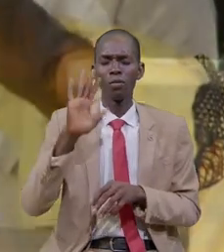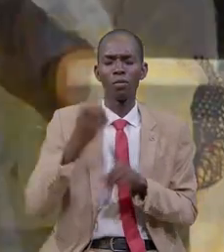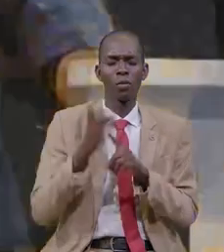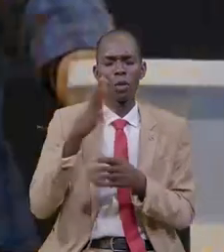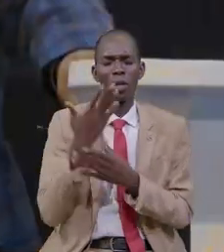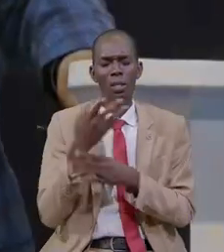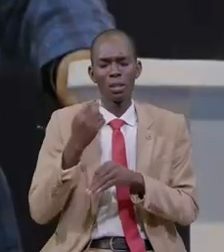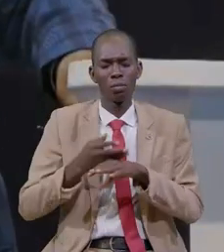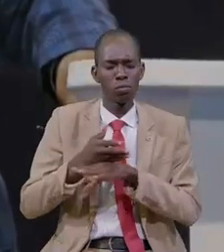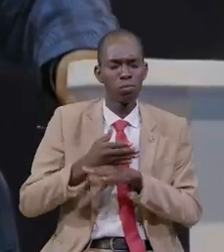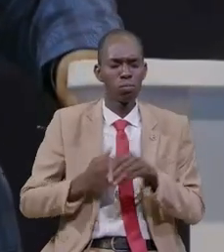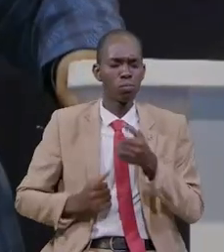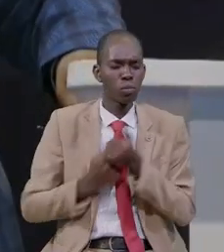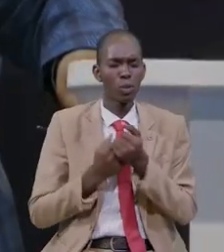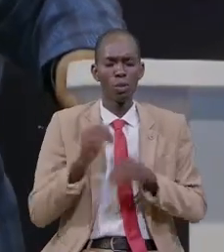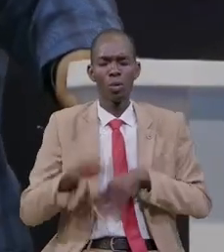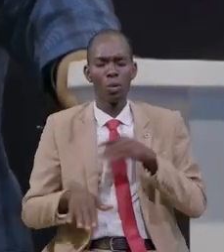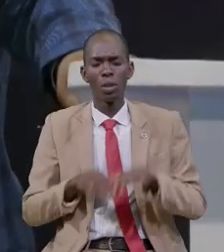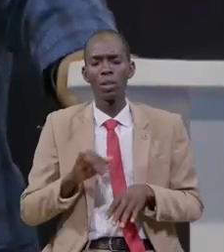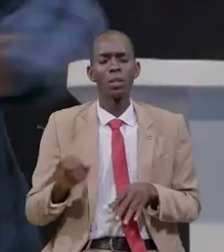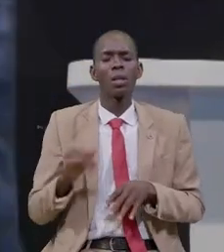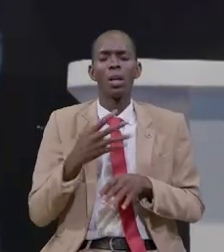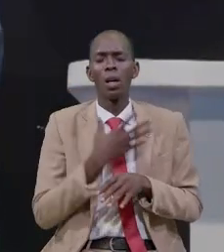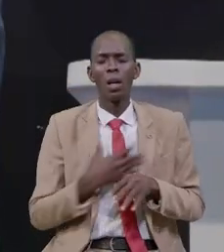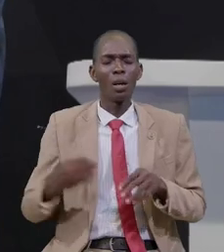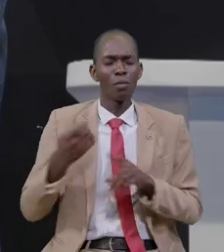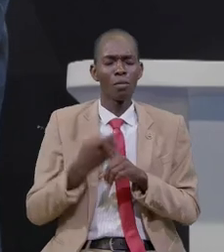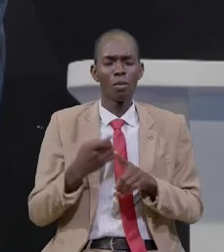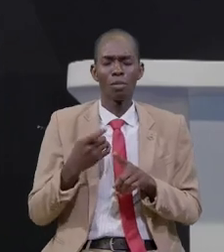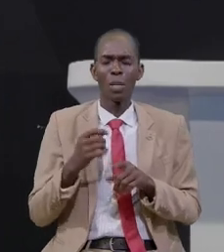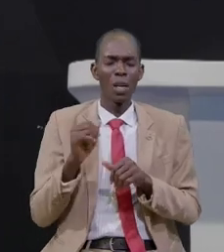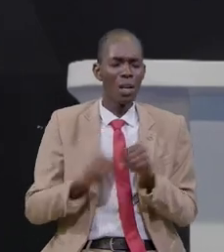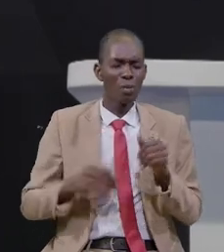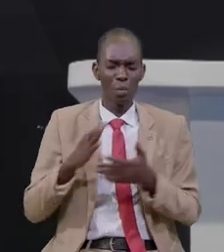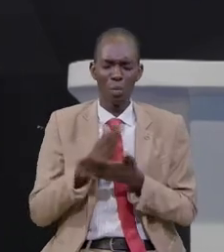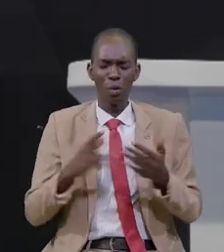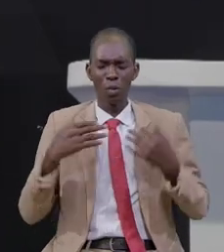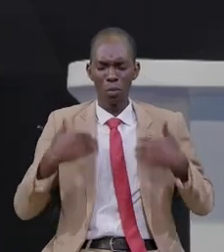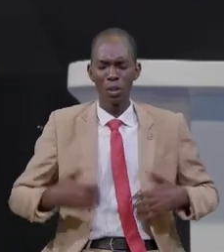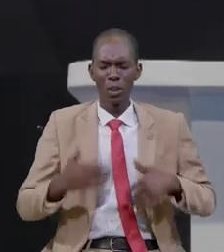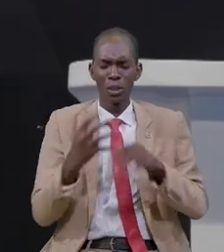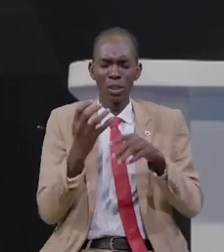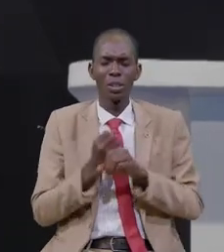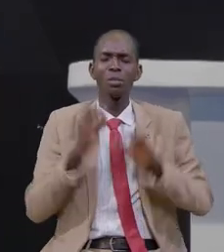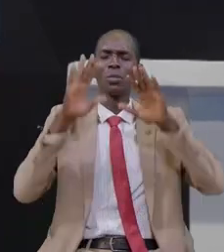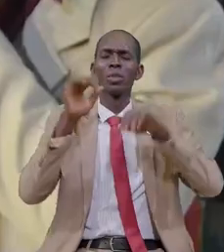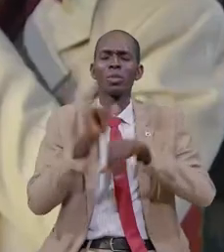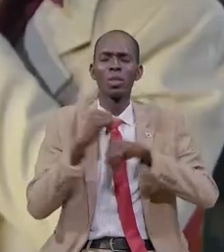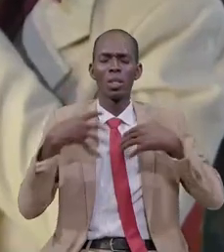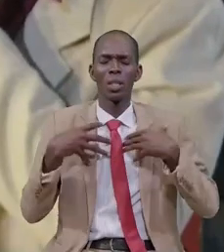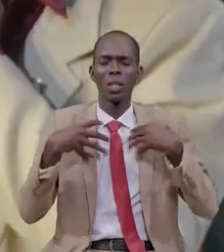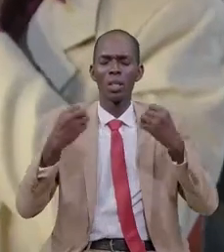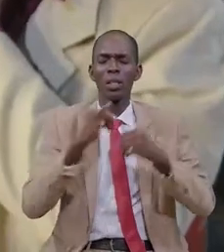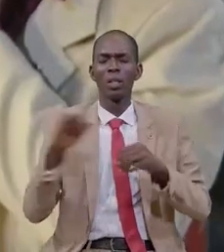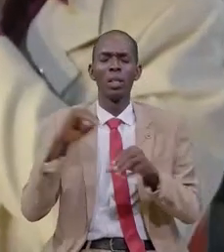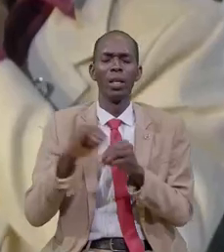Que Dieu arrache ses béquilles, tes pieds, tes mains, tes os, ta hanche, tes pieds, reçoivent la guérison au